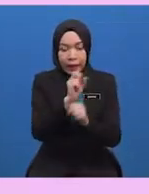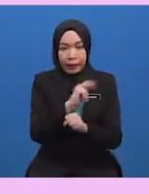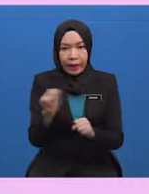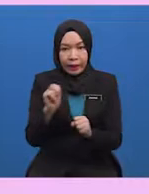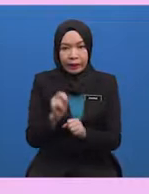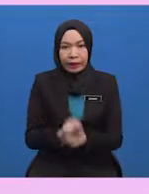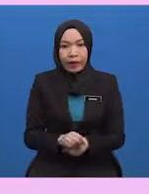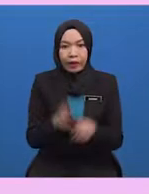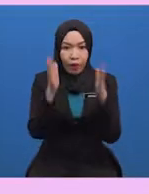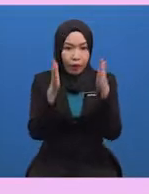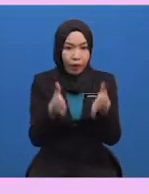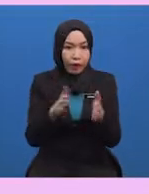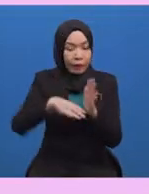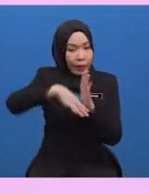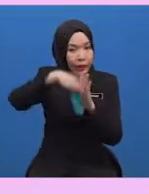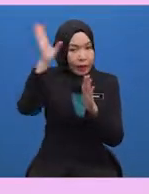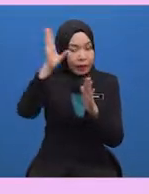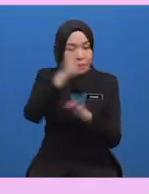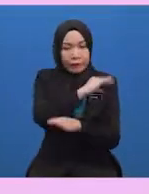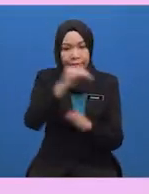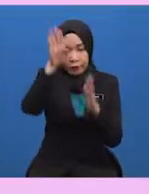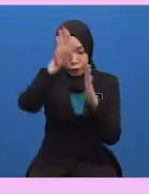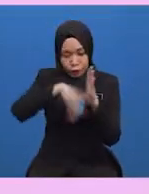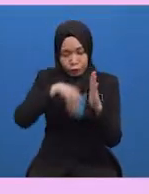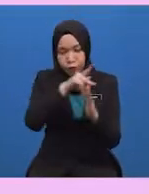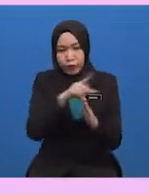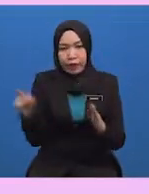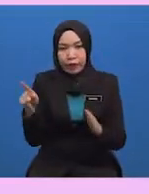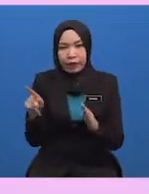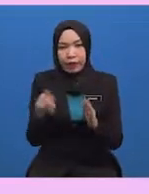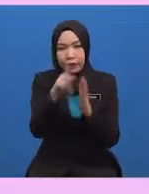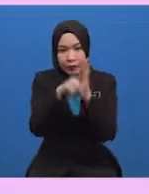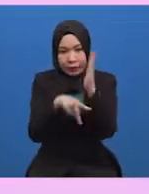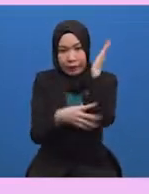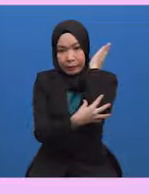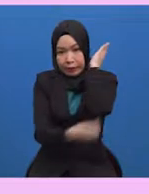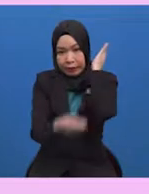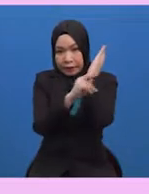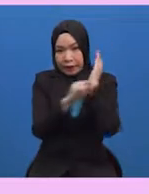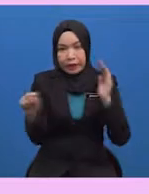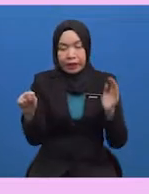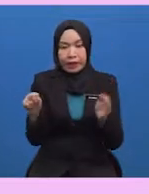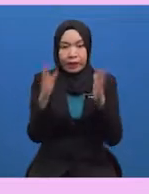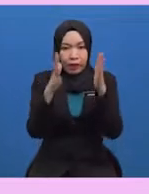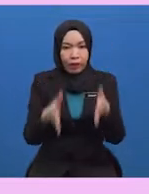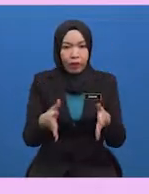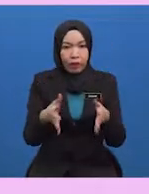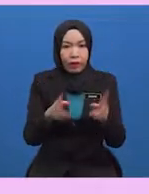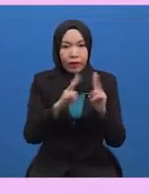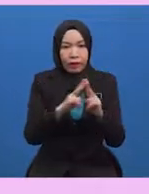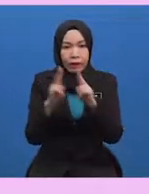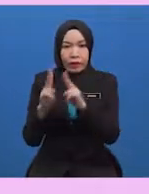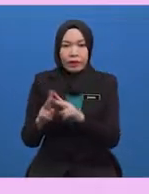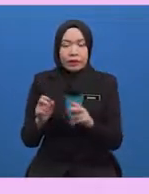dapat mengurangkan kadar pengangguran dan kemiskinan penduduk desa. Kedua,